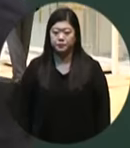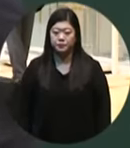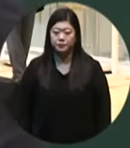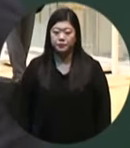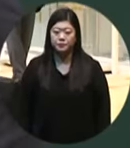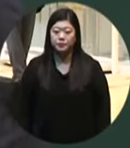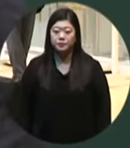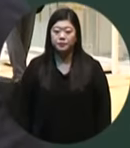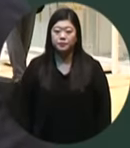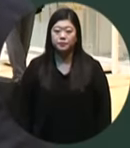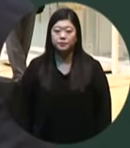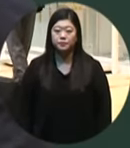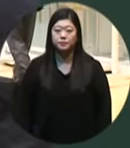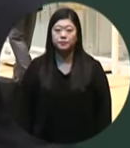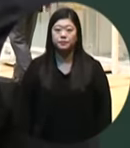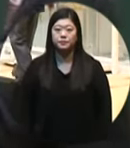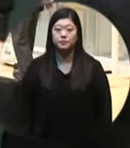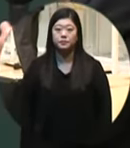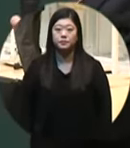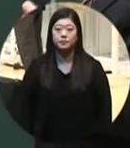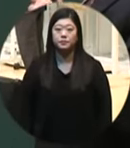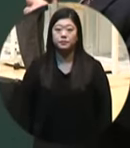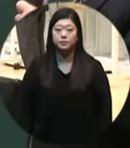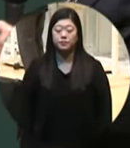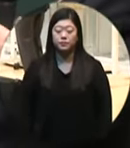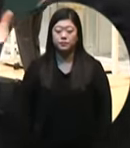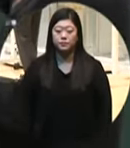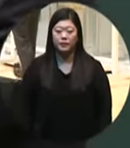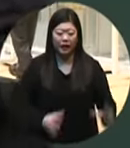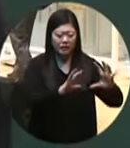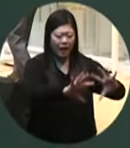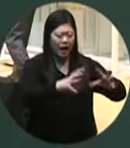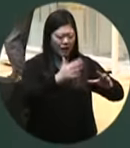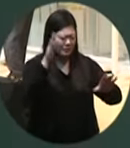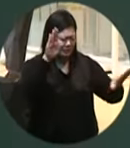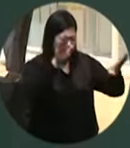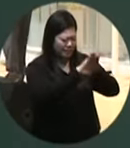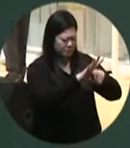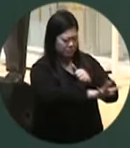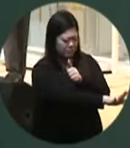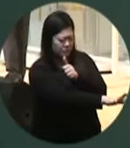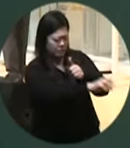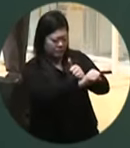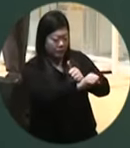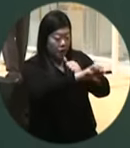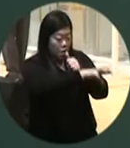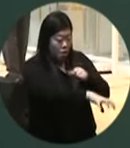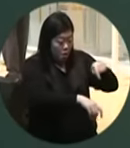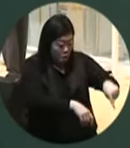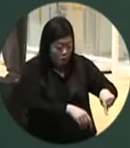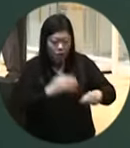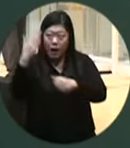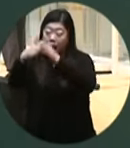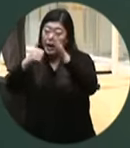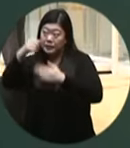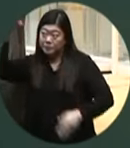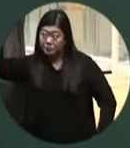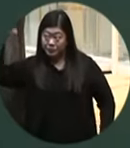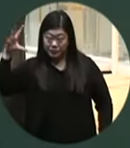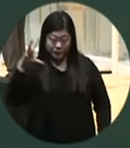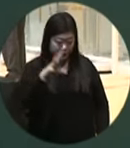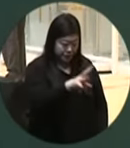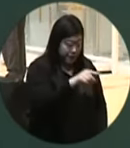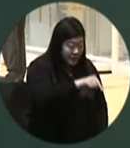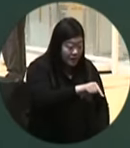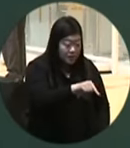that they might be with him and also go out to preach the gospel. 흑암에 잡힌 나라에 빛을 비추는 것이 하나님이 원하시는 일이다. 그게 선교입니다. And